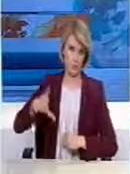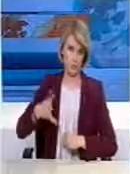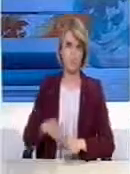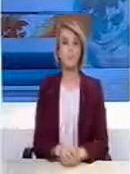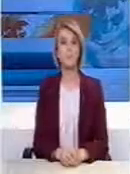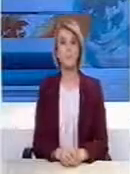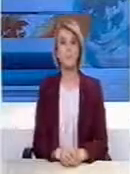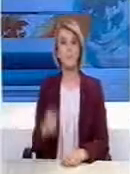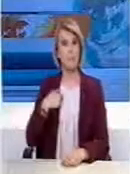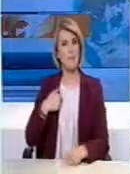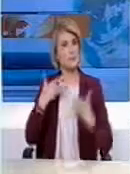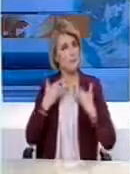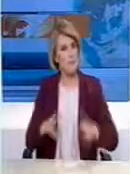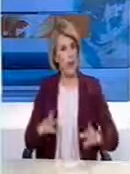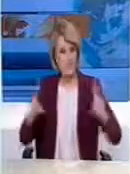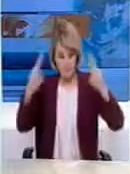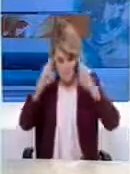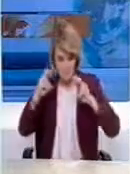συνολικά ελεγχθεί